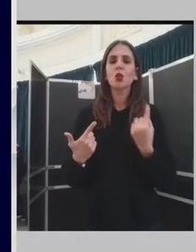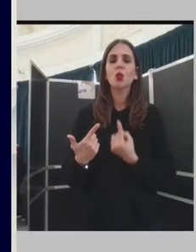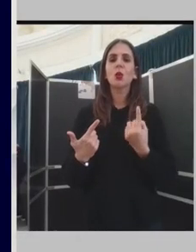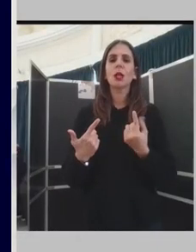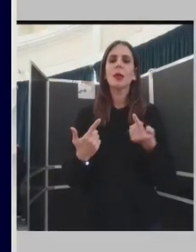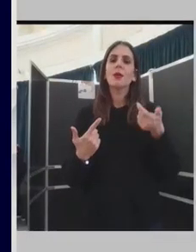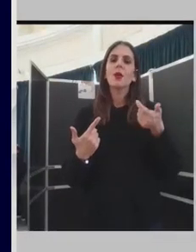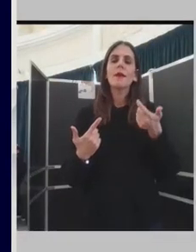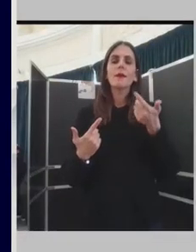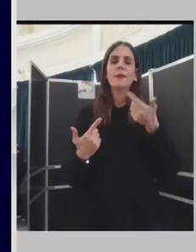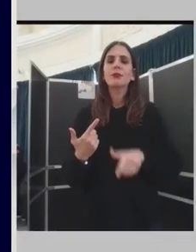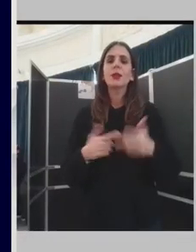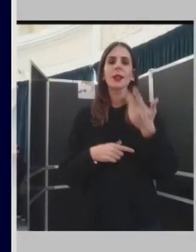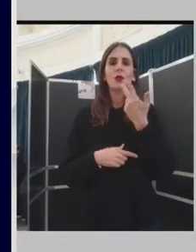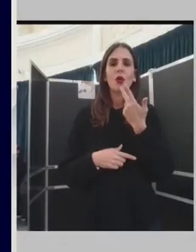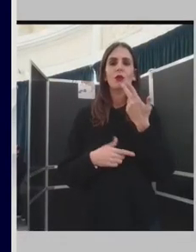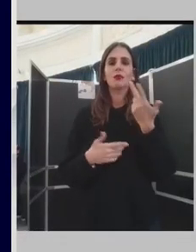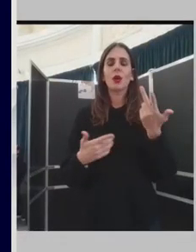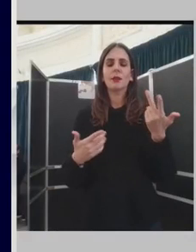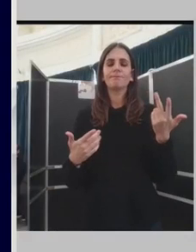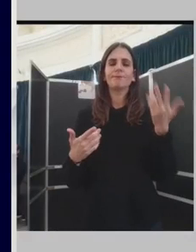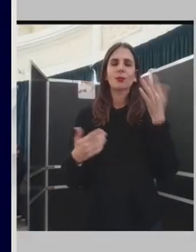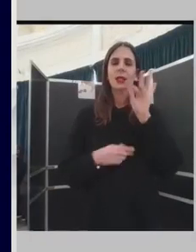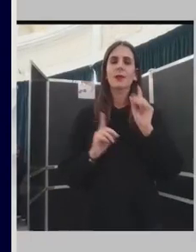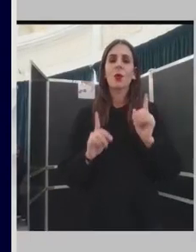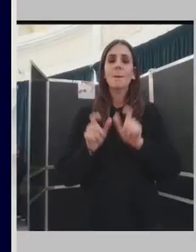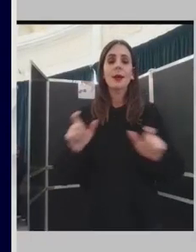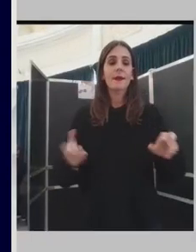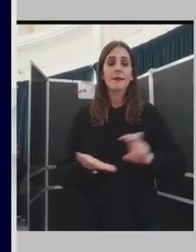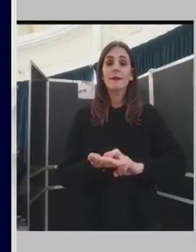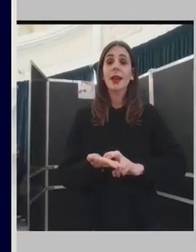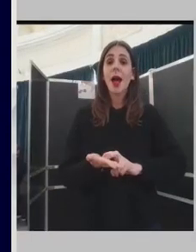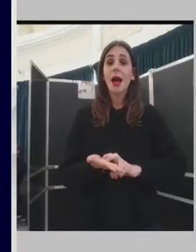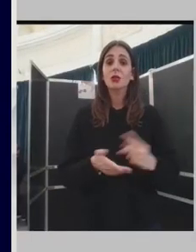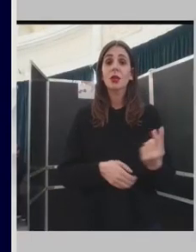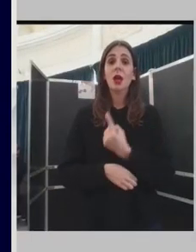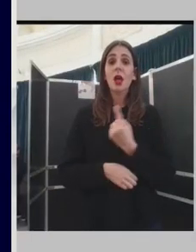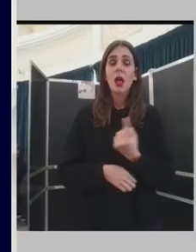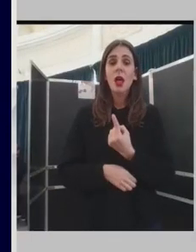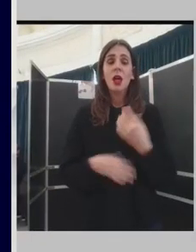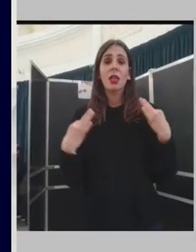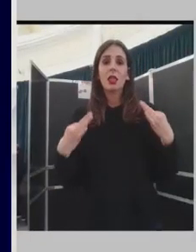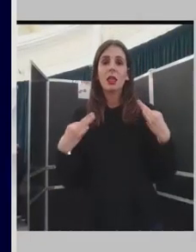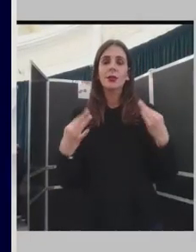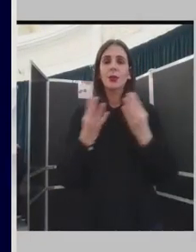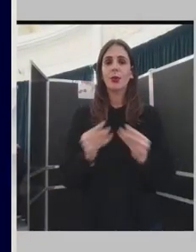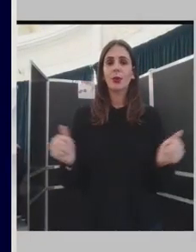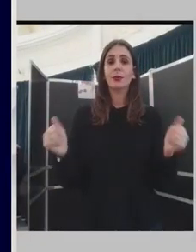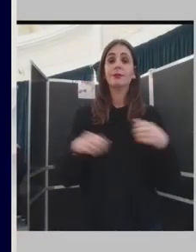solitudini delle tante fragilità. Ora, guardate, l'indifferenza è, lo sapete come me,